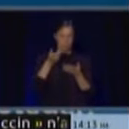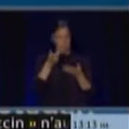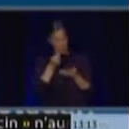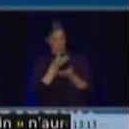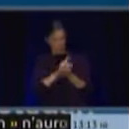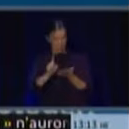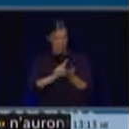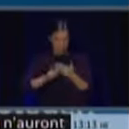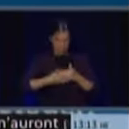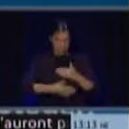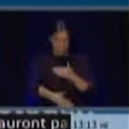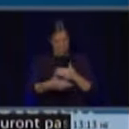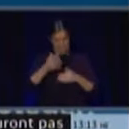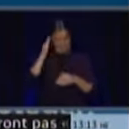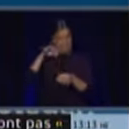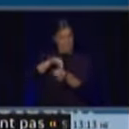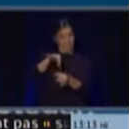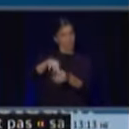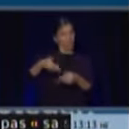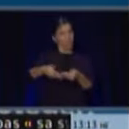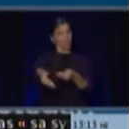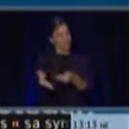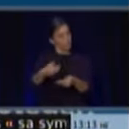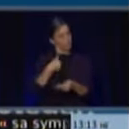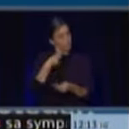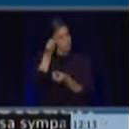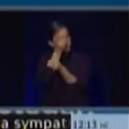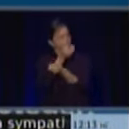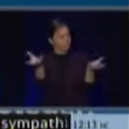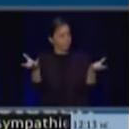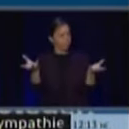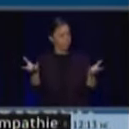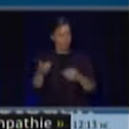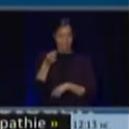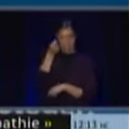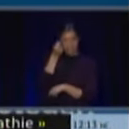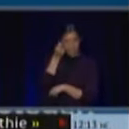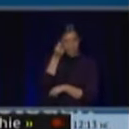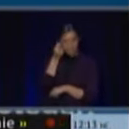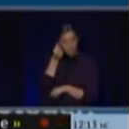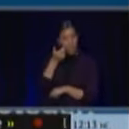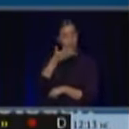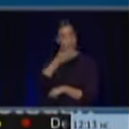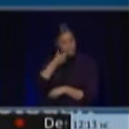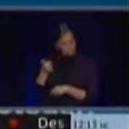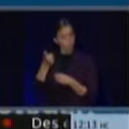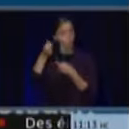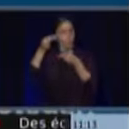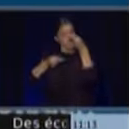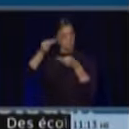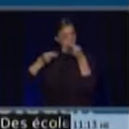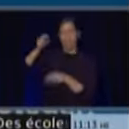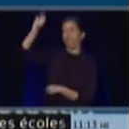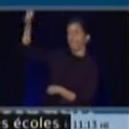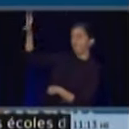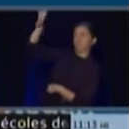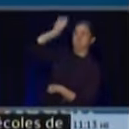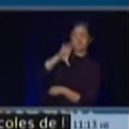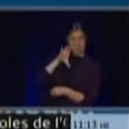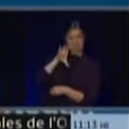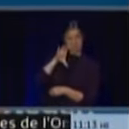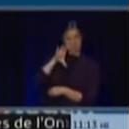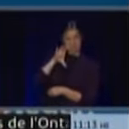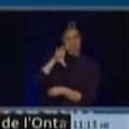électorale fédérale, augmenter les transferts en santé sans condition. C'est ça le